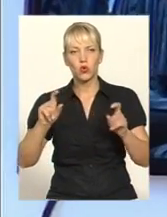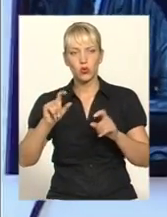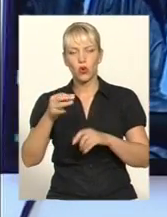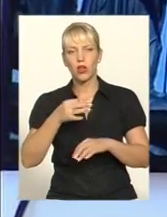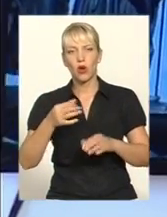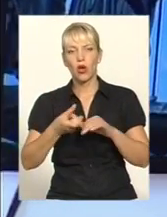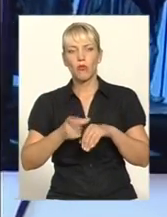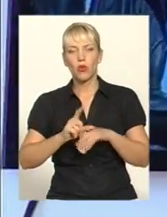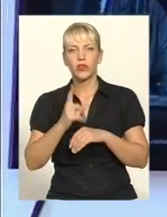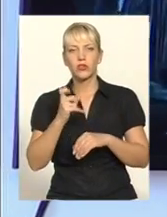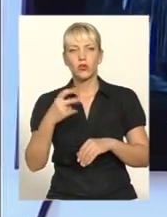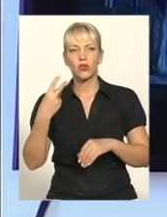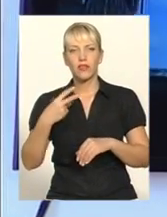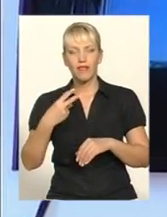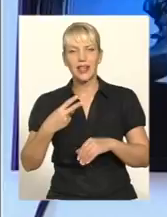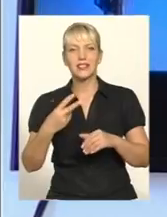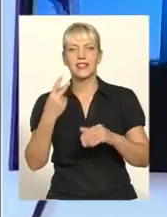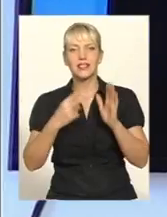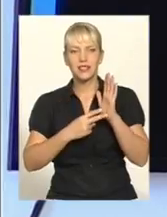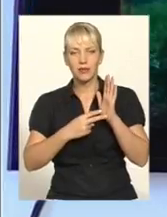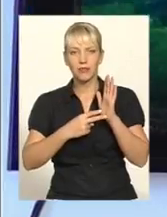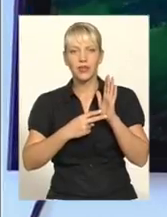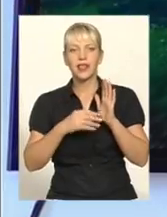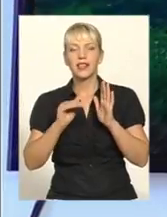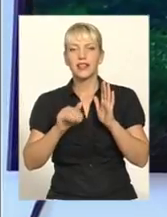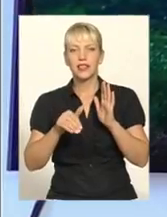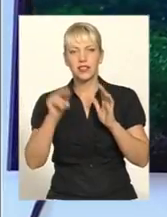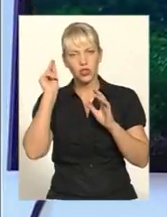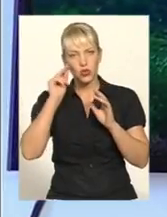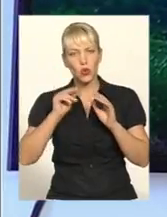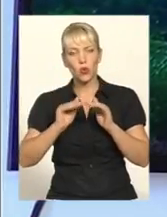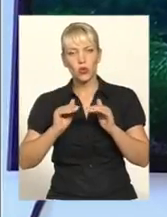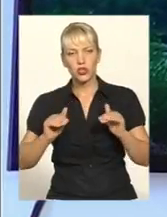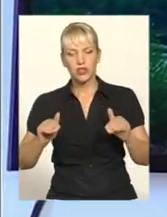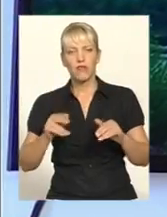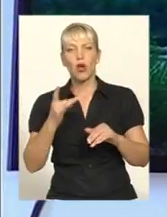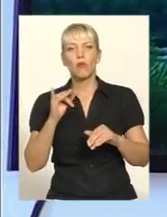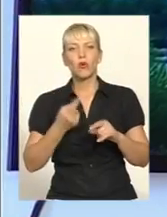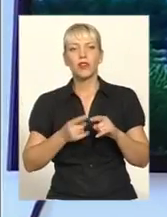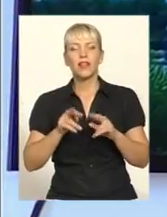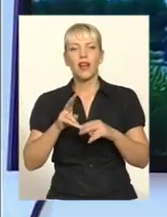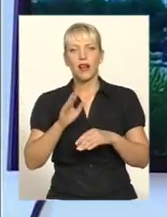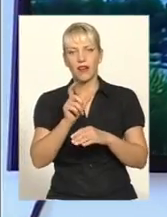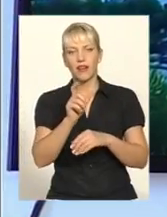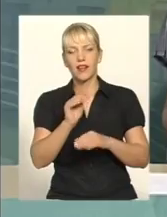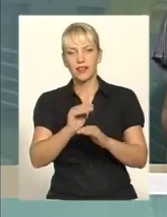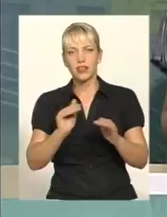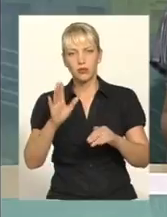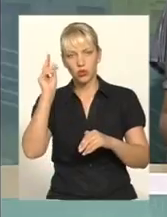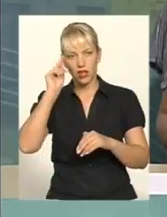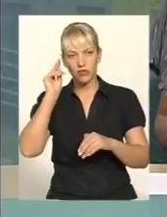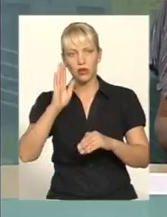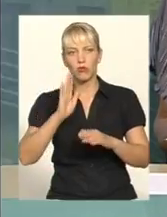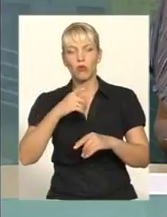понад 127 тисяч учнів. Про те, як вони навчатимуться, говоритимемо